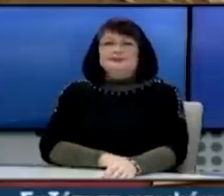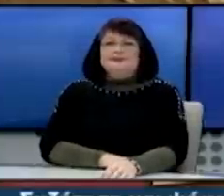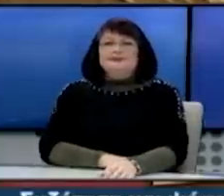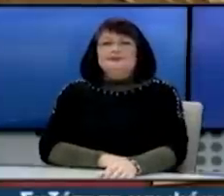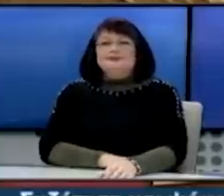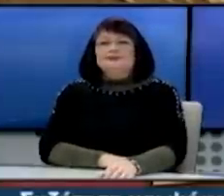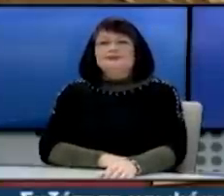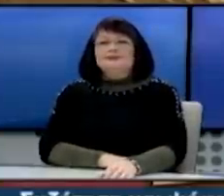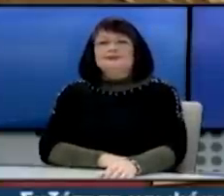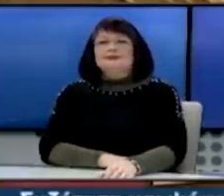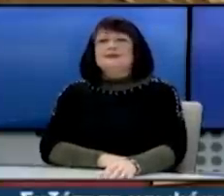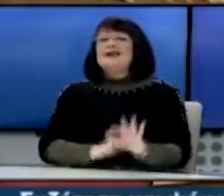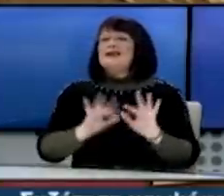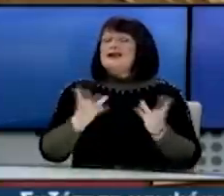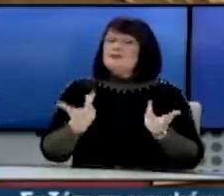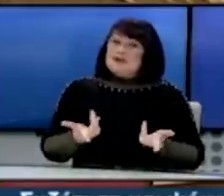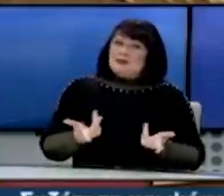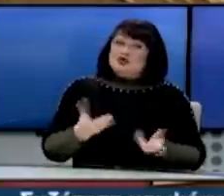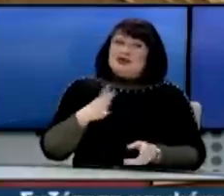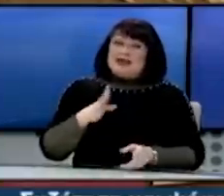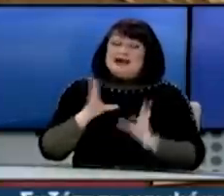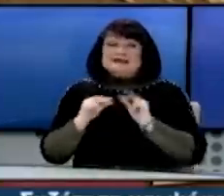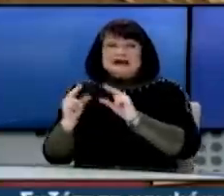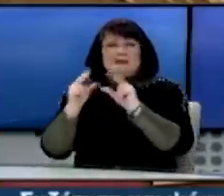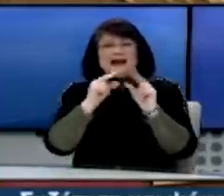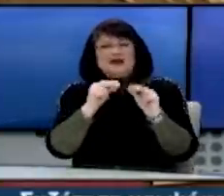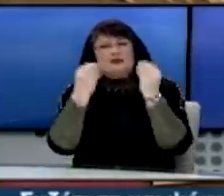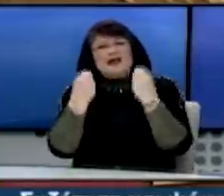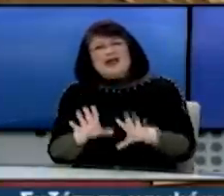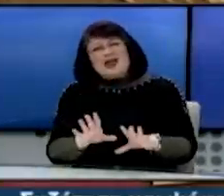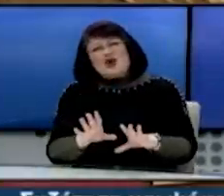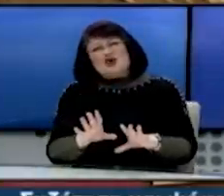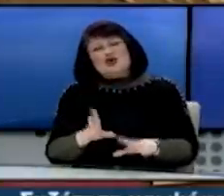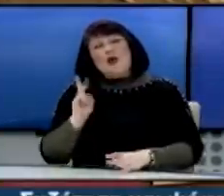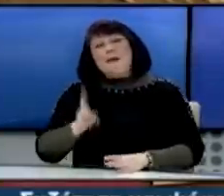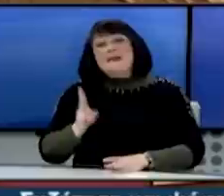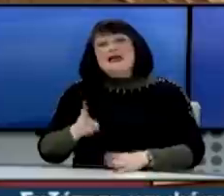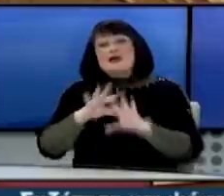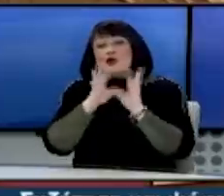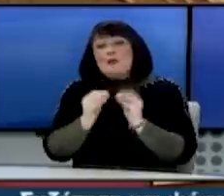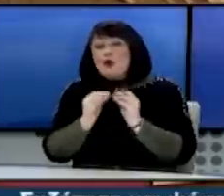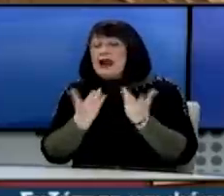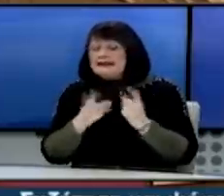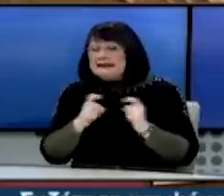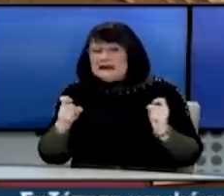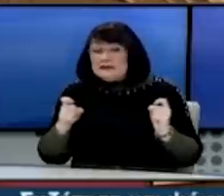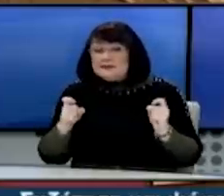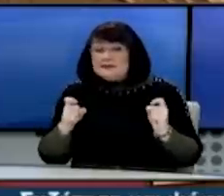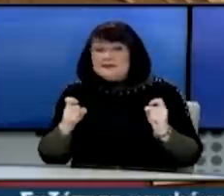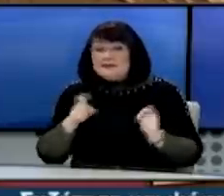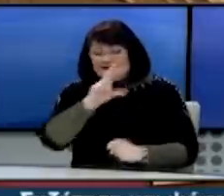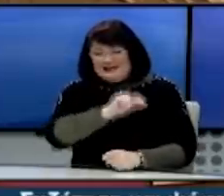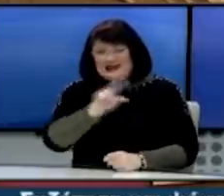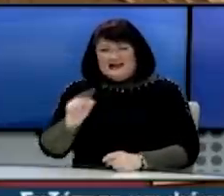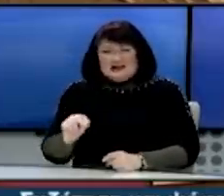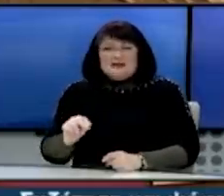Ή μήπως θέλετε να μιλήσουμε για το χειρότερο και το πιο επικίνδυνο όλων, την ταύτισή